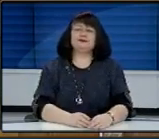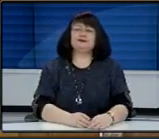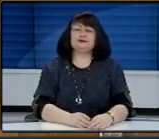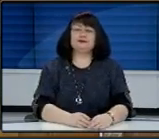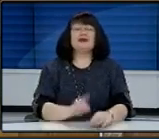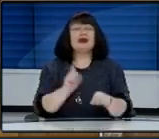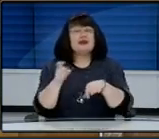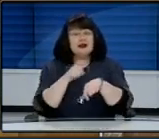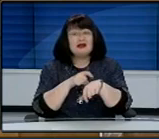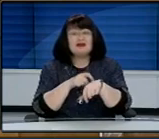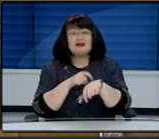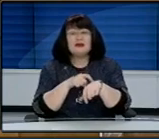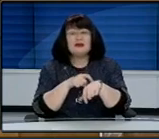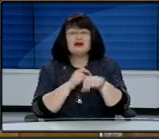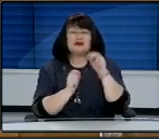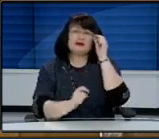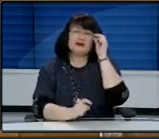Την ίδια στιγμή λοιπόν